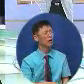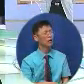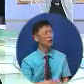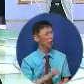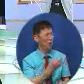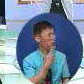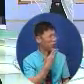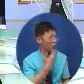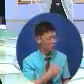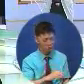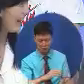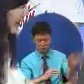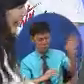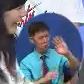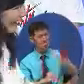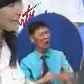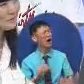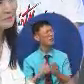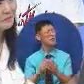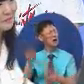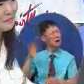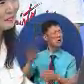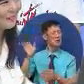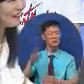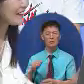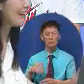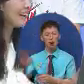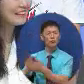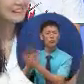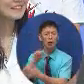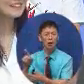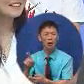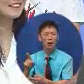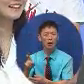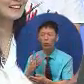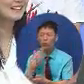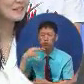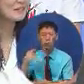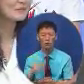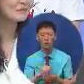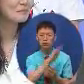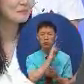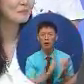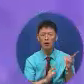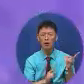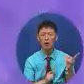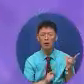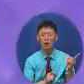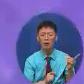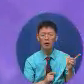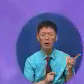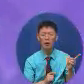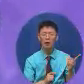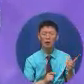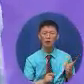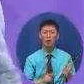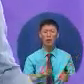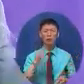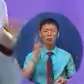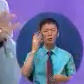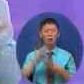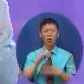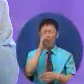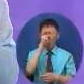하더니 미쳤어요? 얘들아 가자. 그리고 딴 데 가서 떠들자. 떠들 데도 없으면서 딴 데로 간 거예요.